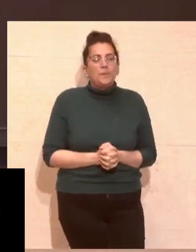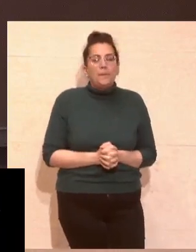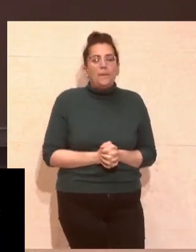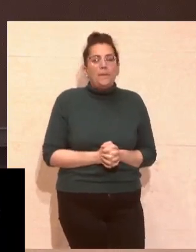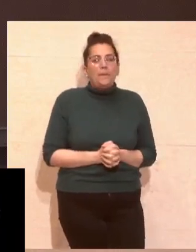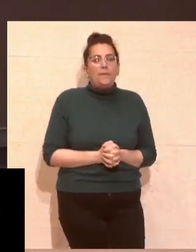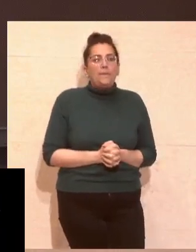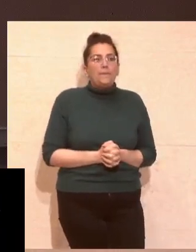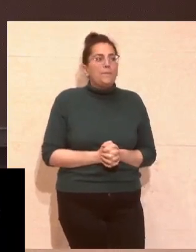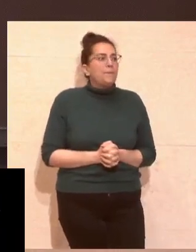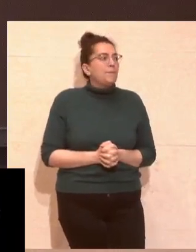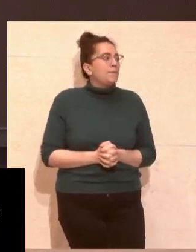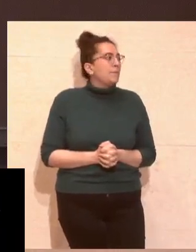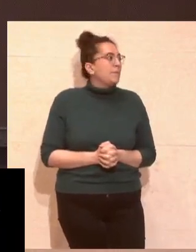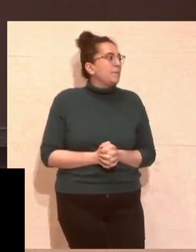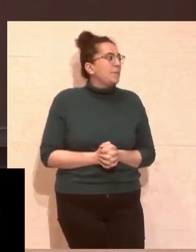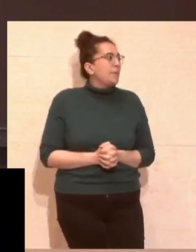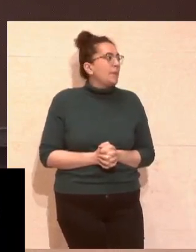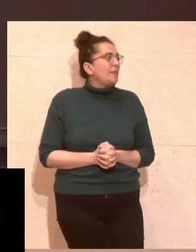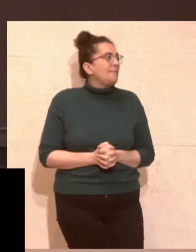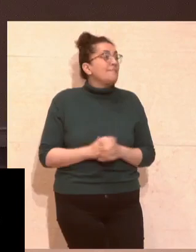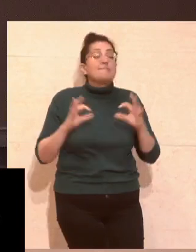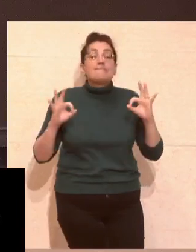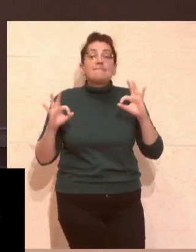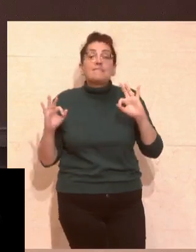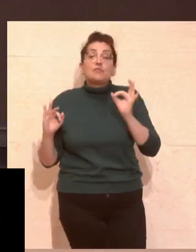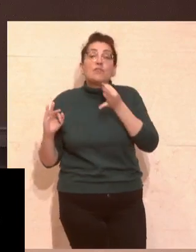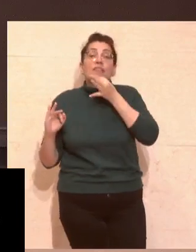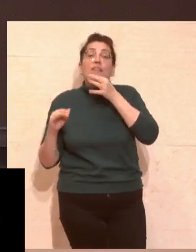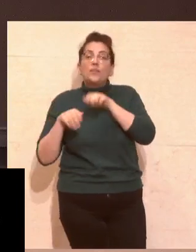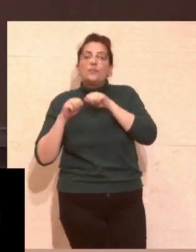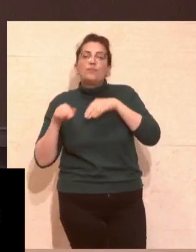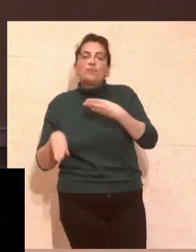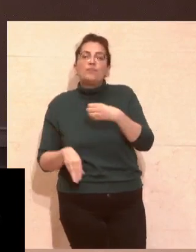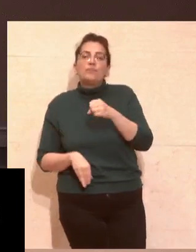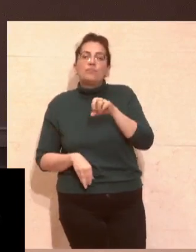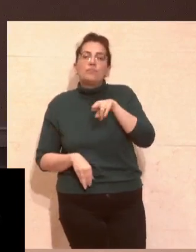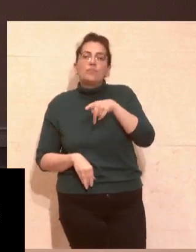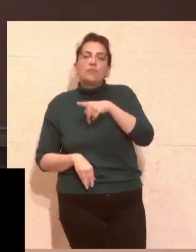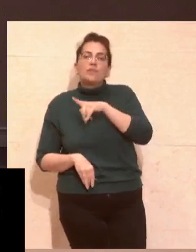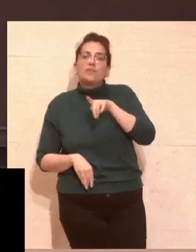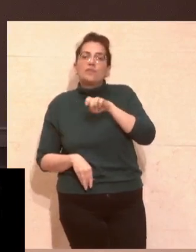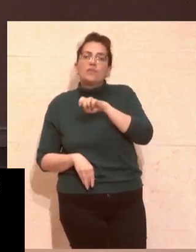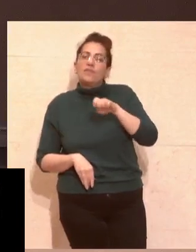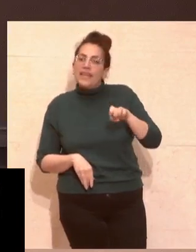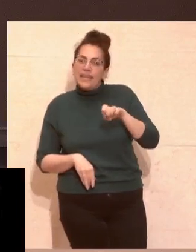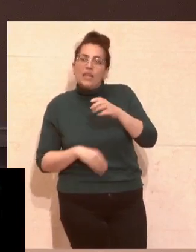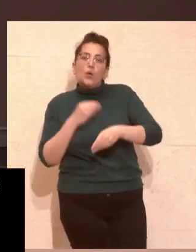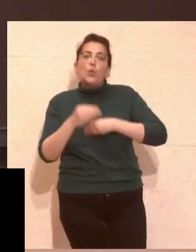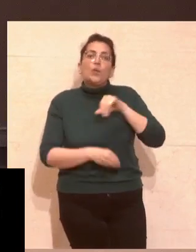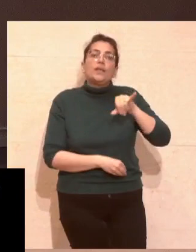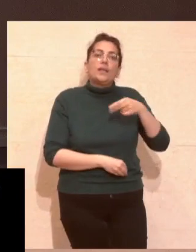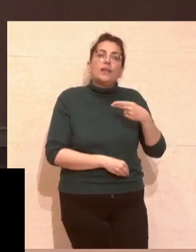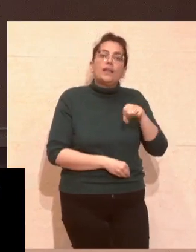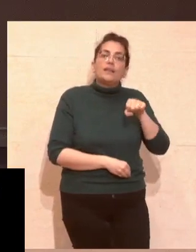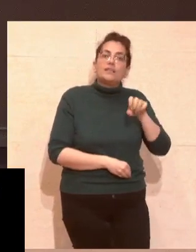Et je prends le temps que les questions arrivent pour vous dire que vous pouvez aller regarder sur le réseau Morphée ou sur le site de l'INSV où